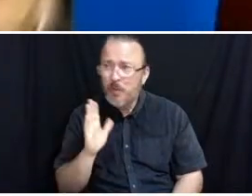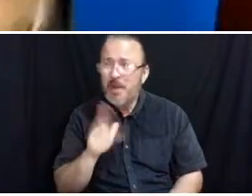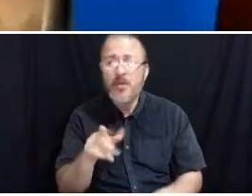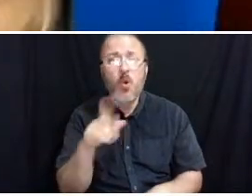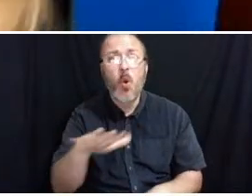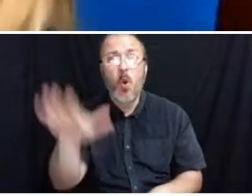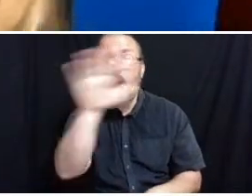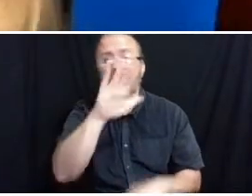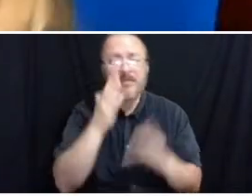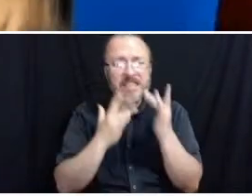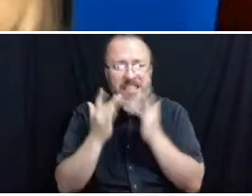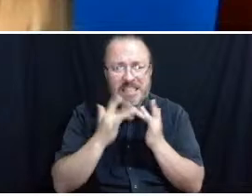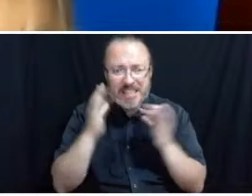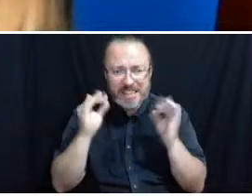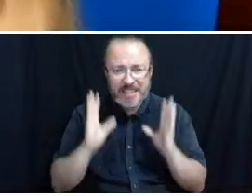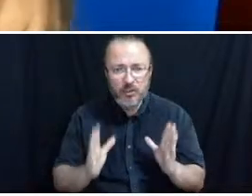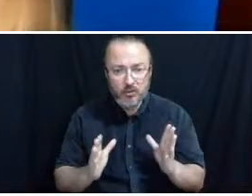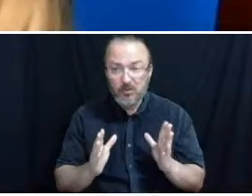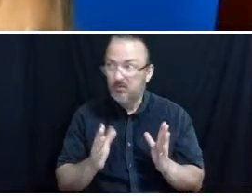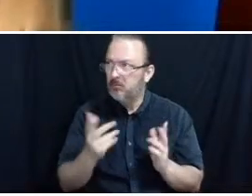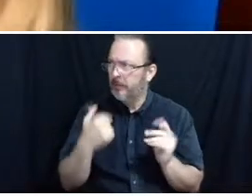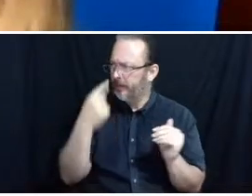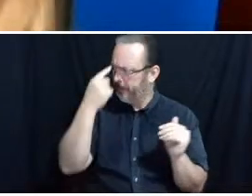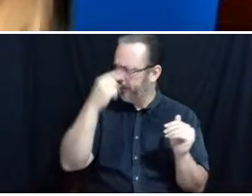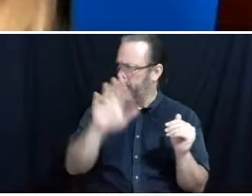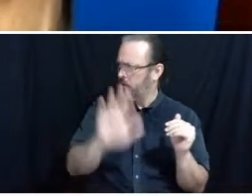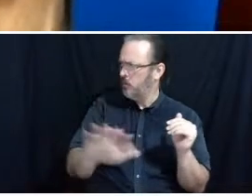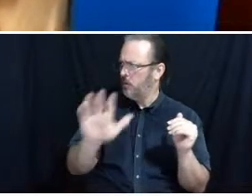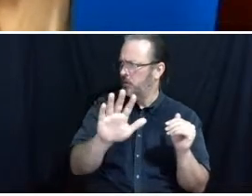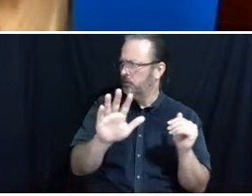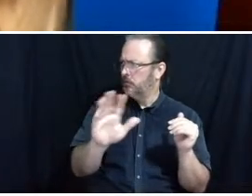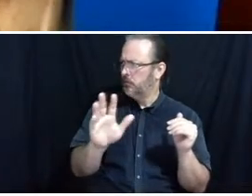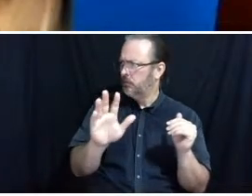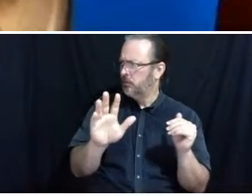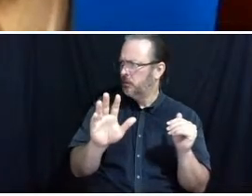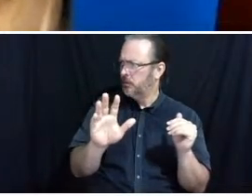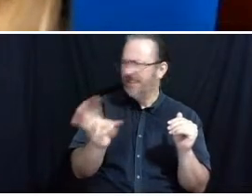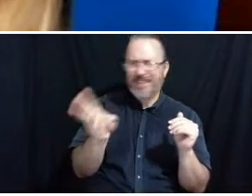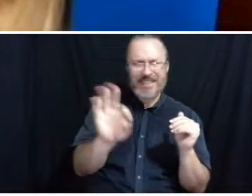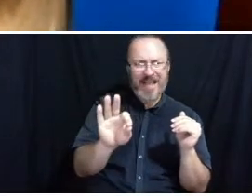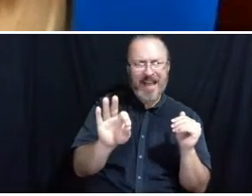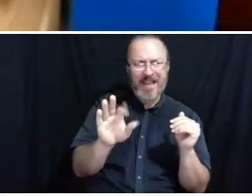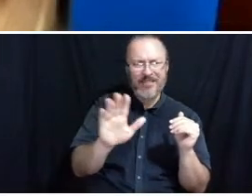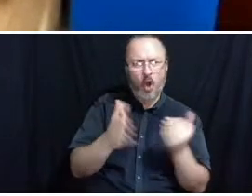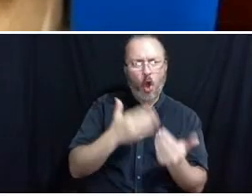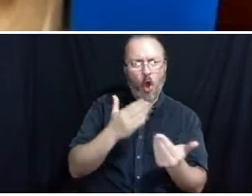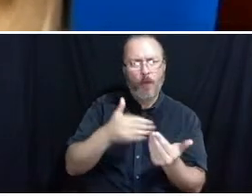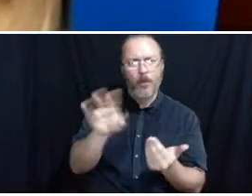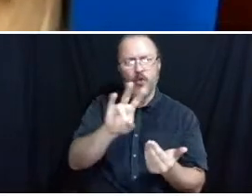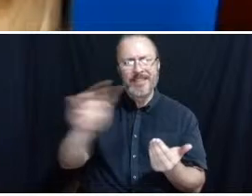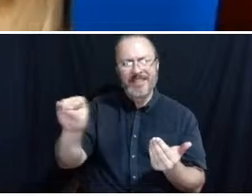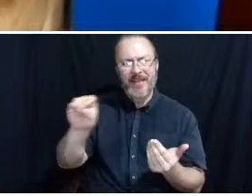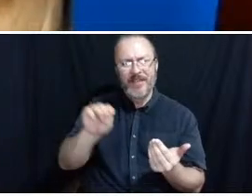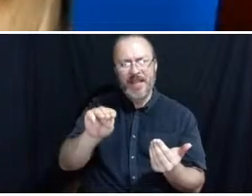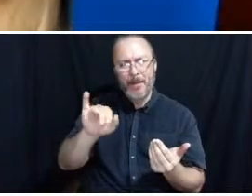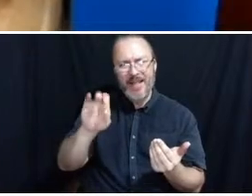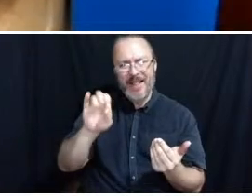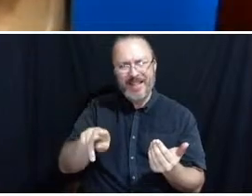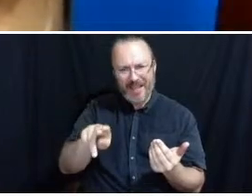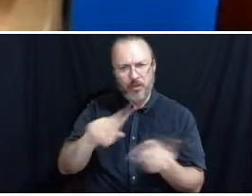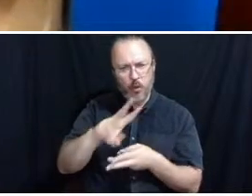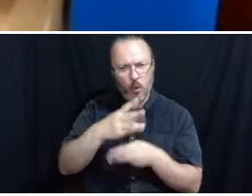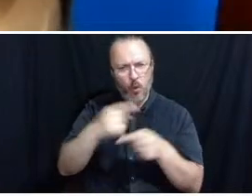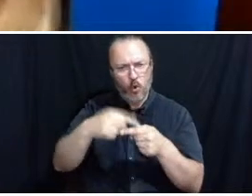pénurie d'enseignants de quelques 69, presque 70 millions d'enseignants dans